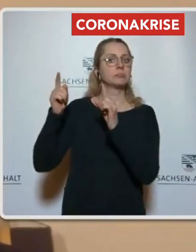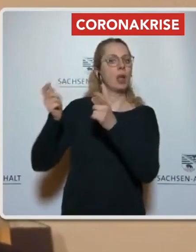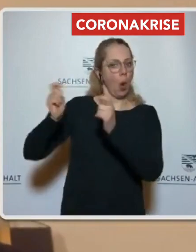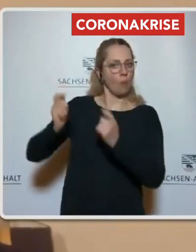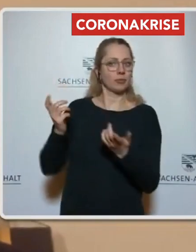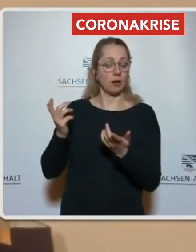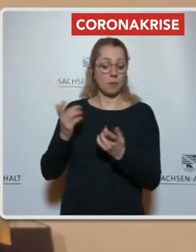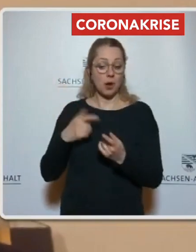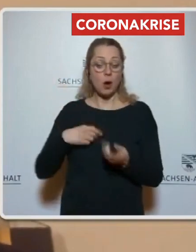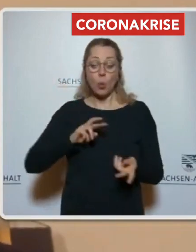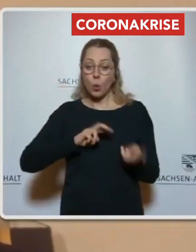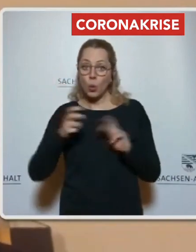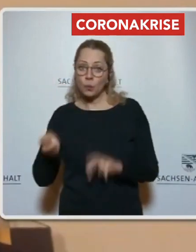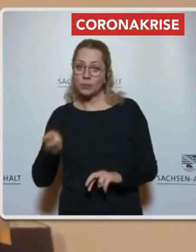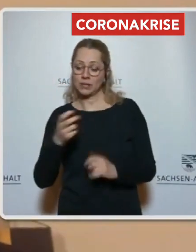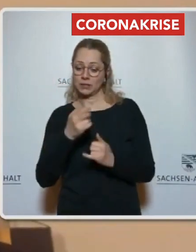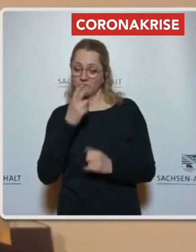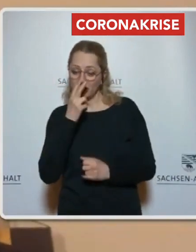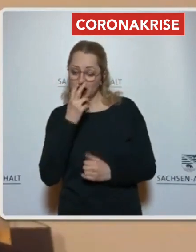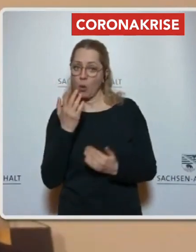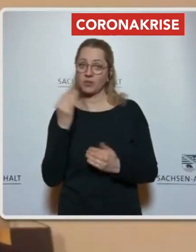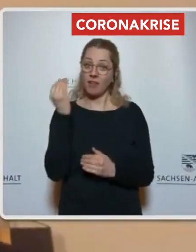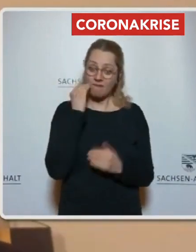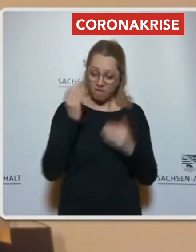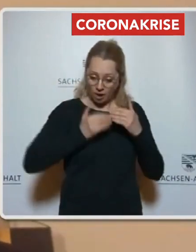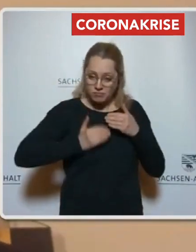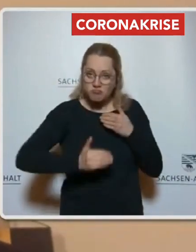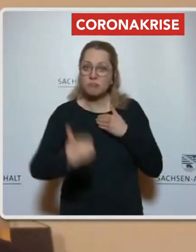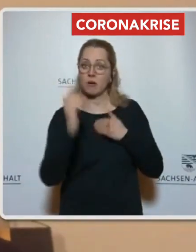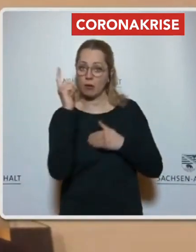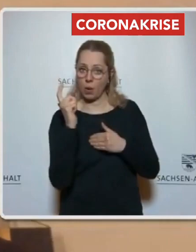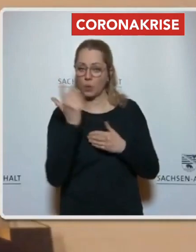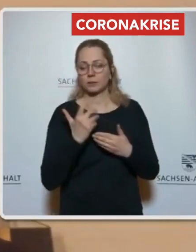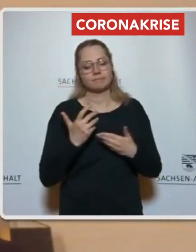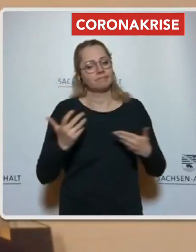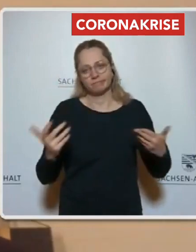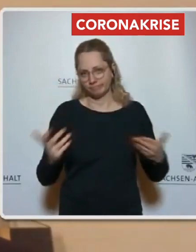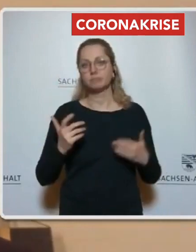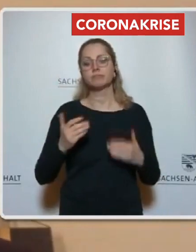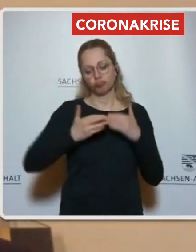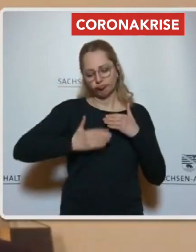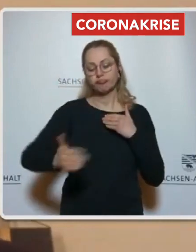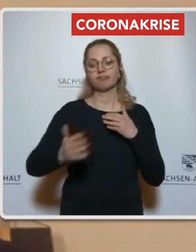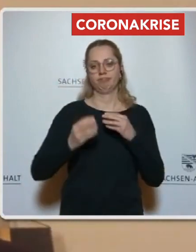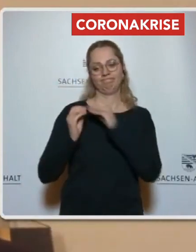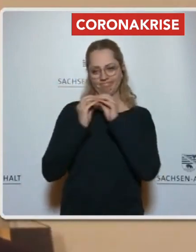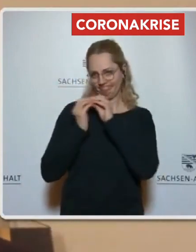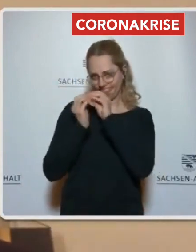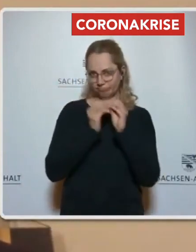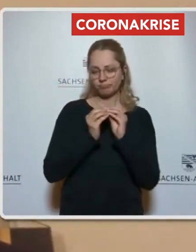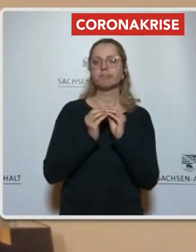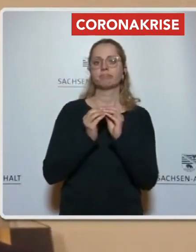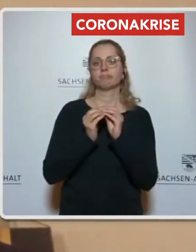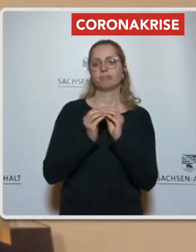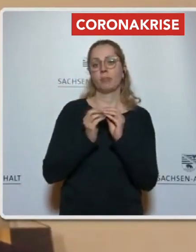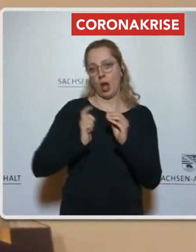dann konkret und auch zeitlich auf eine Zeitschiene gesetzt werden kann, das muss man jetzt in den nächsten Tagen und Wochen sehen.